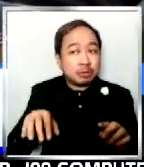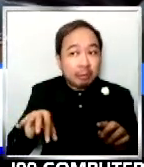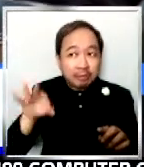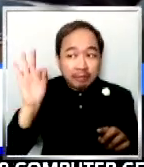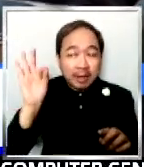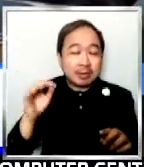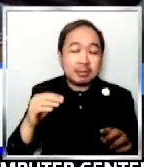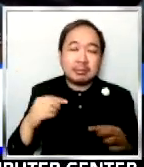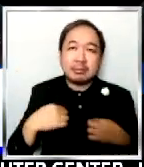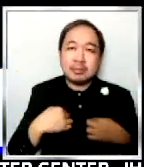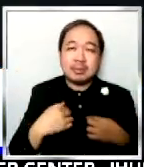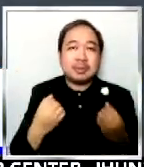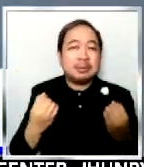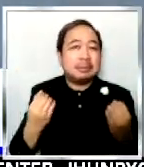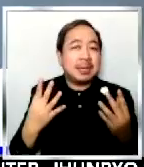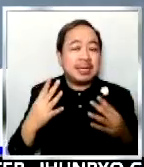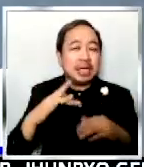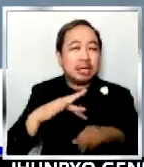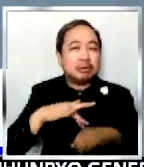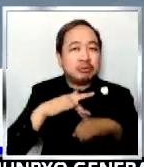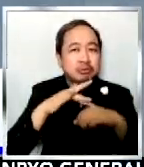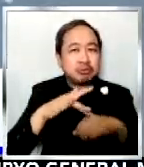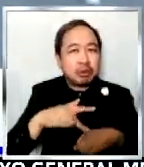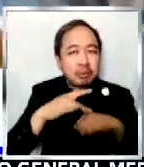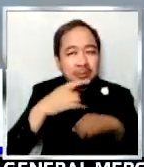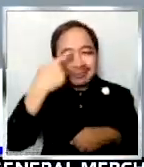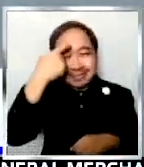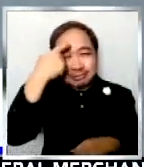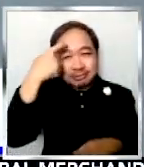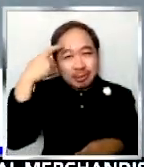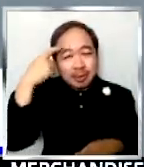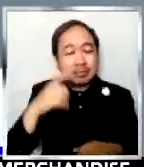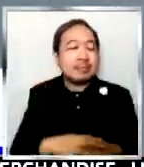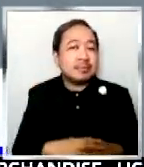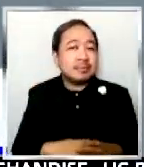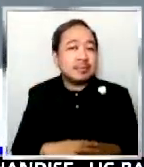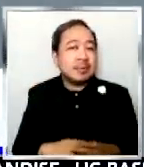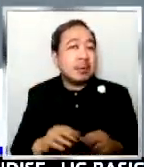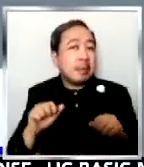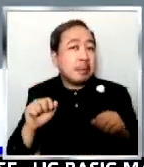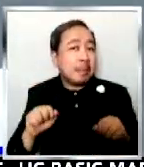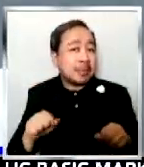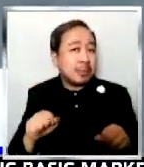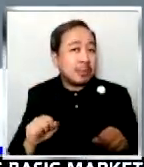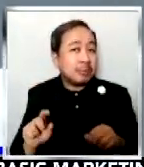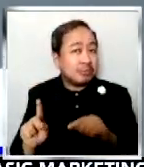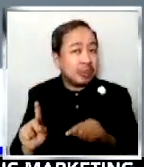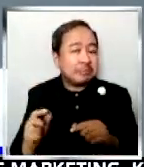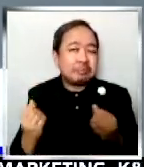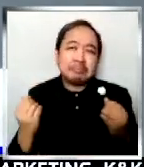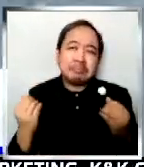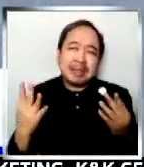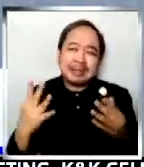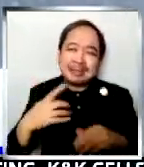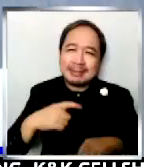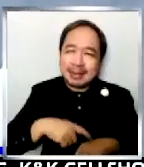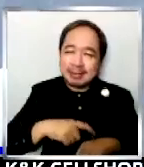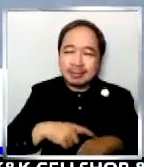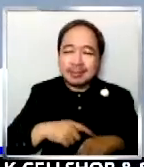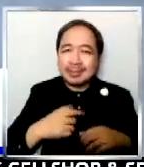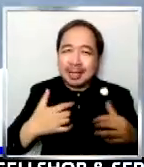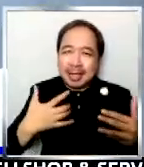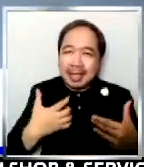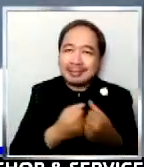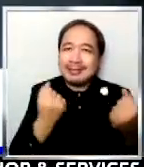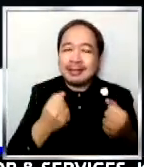marami akong trauma. Posibleng may kinalaman daw ito sa ilang beses niyang pagkakaaksidente sa motorsiklo mula